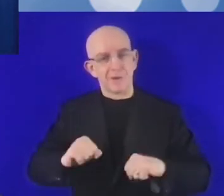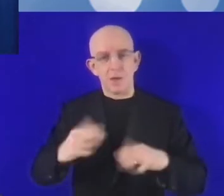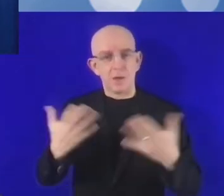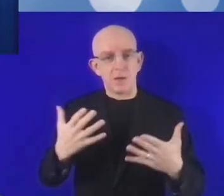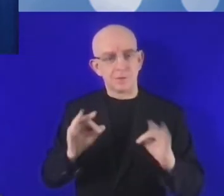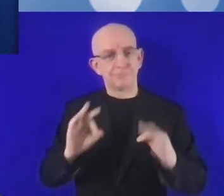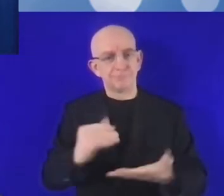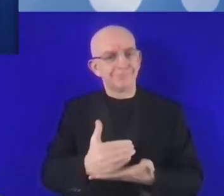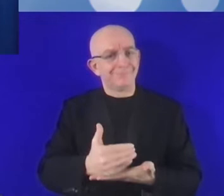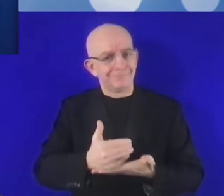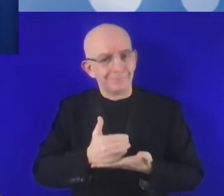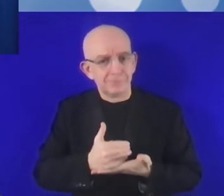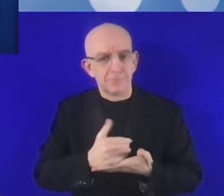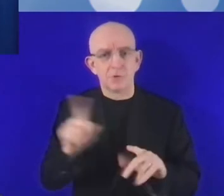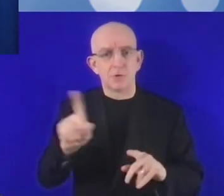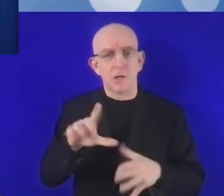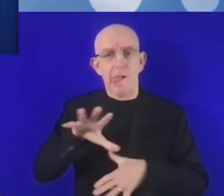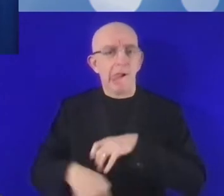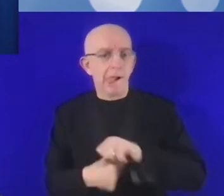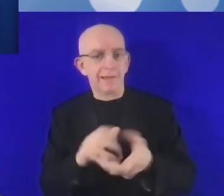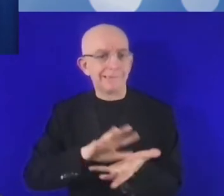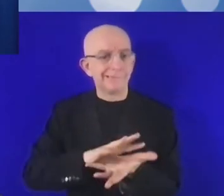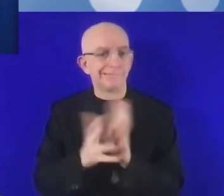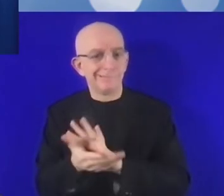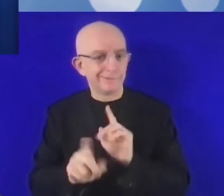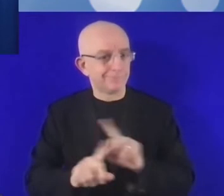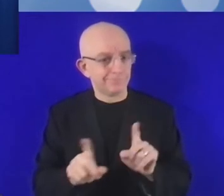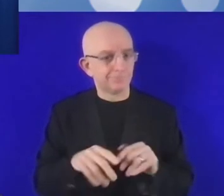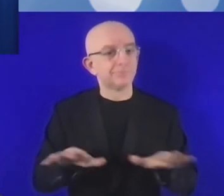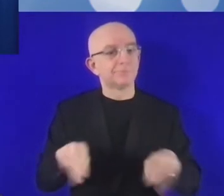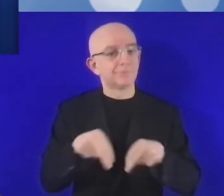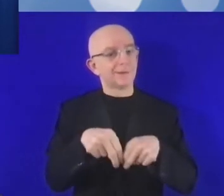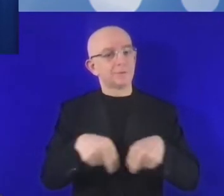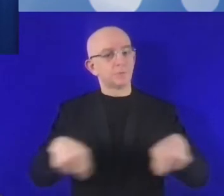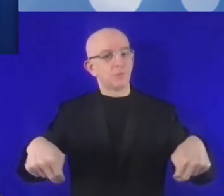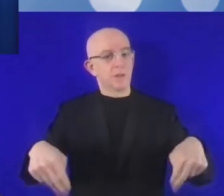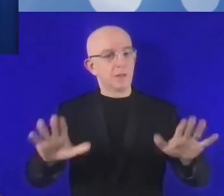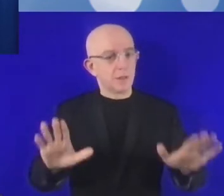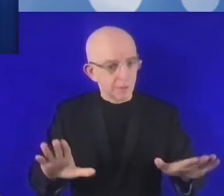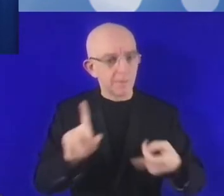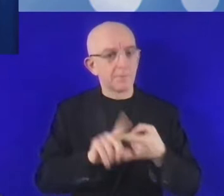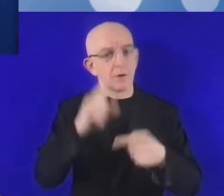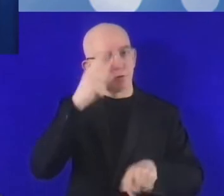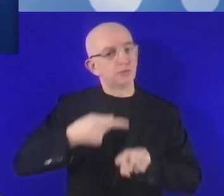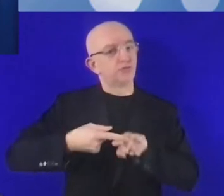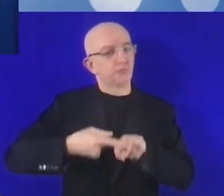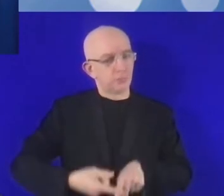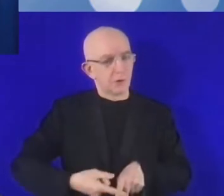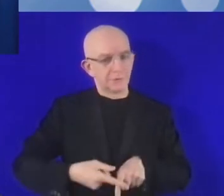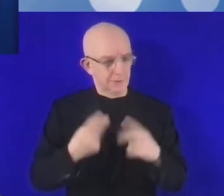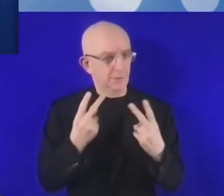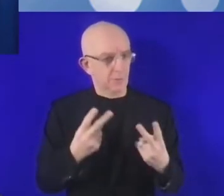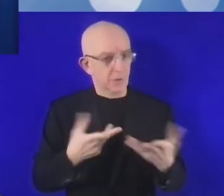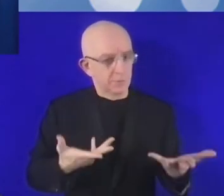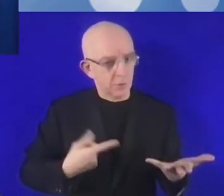neutralité, la sécurité, un réseau basé sur la confiance réciproque, et c'est de nous que cela dépend, de